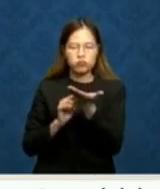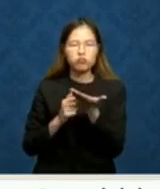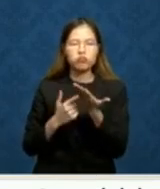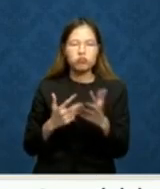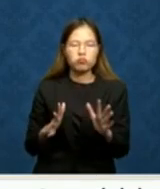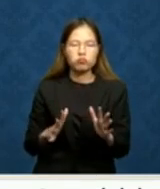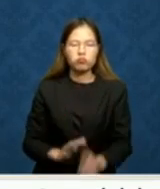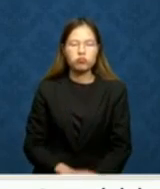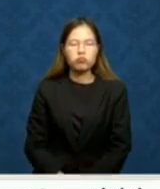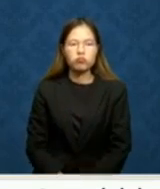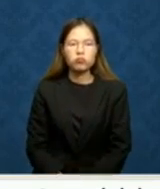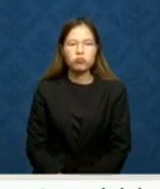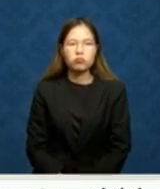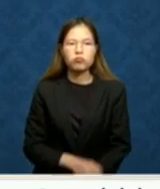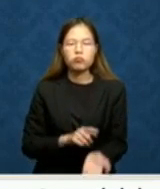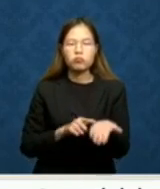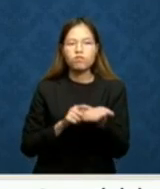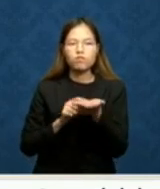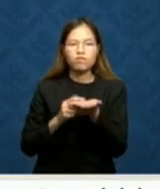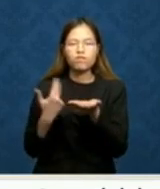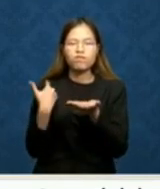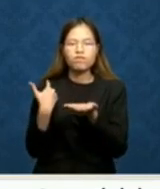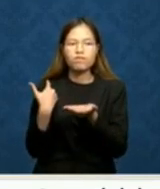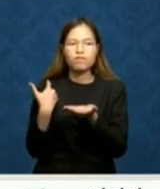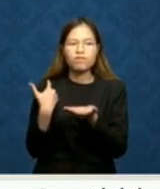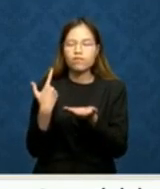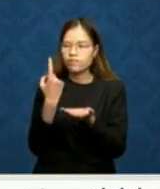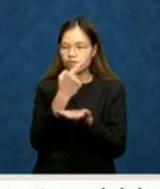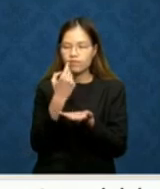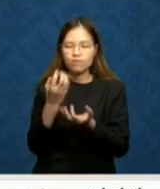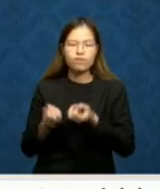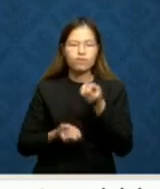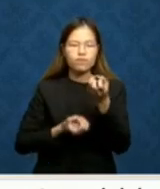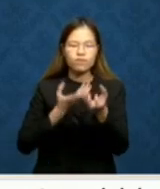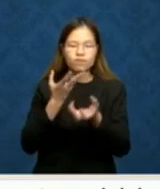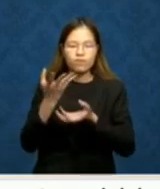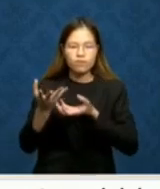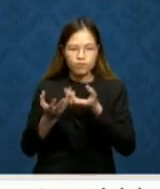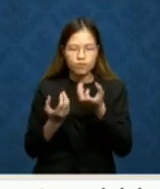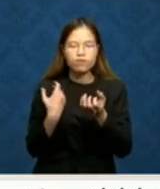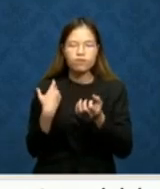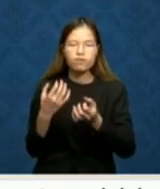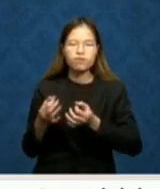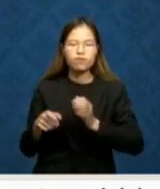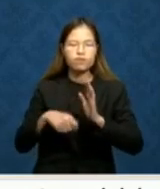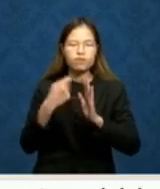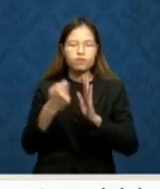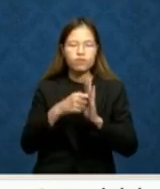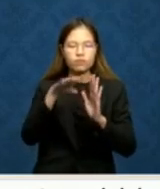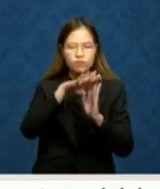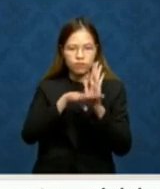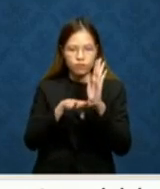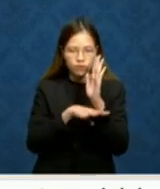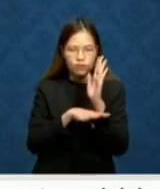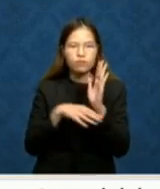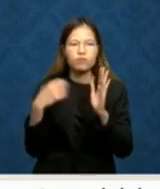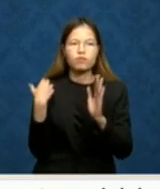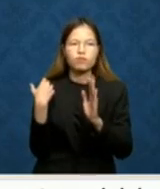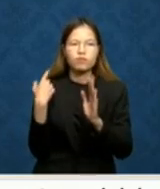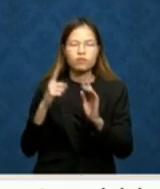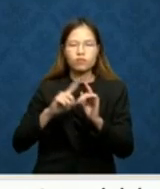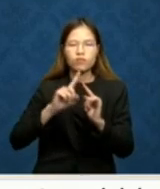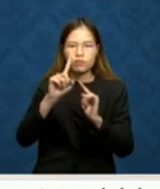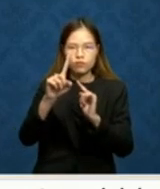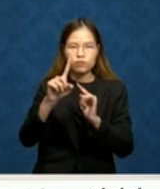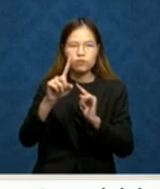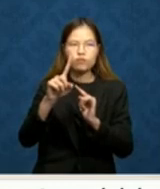ะครับต่อไปเชิญผู้เสนอนะครับแถลงหลักการและเหตุผลตามลำดับครับท่านแรกท่านอนุ